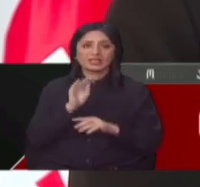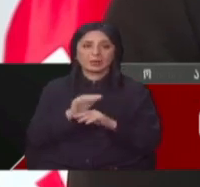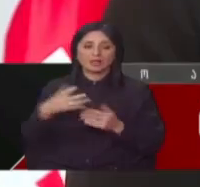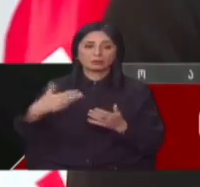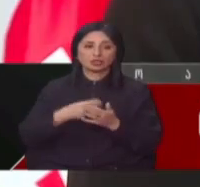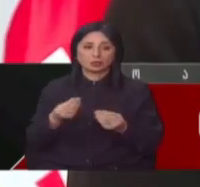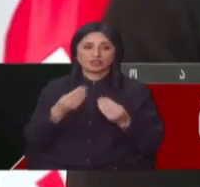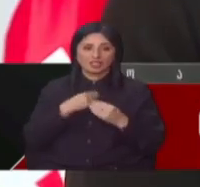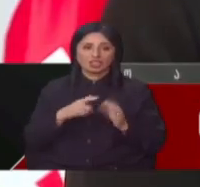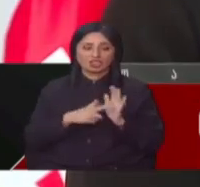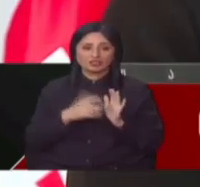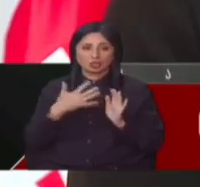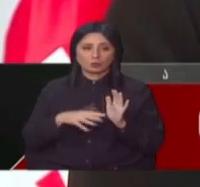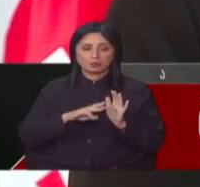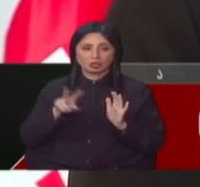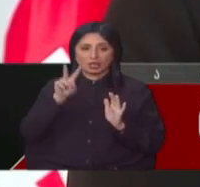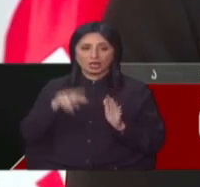gata, a dat gata, a dat